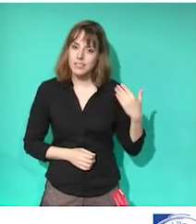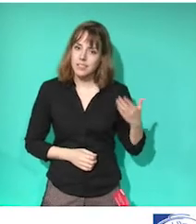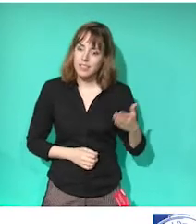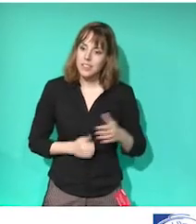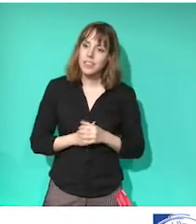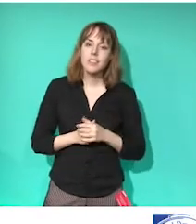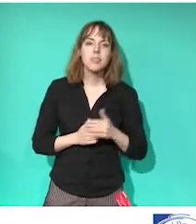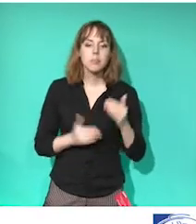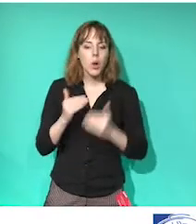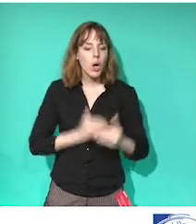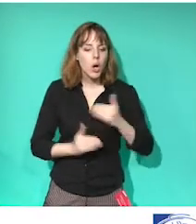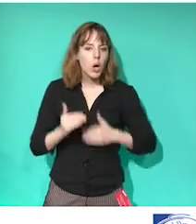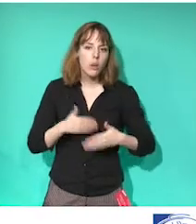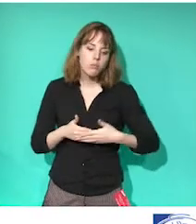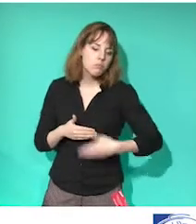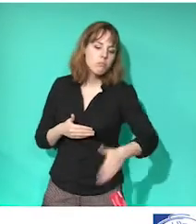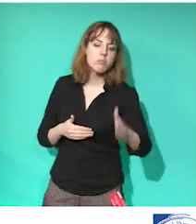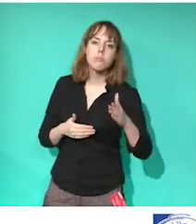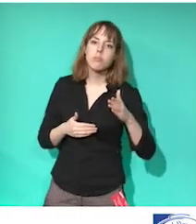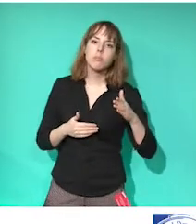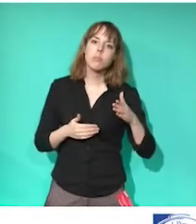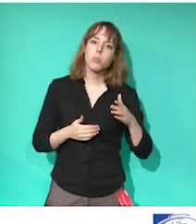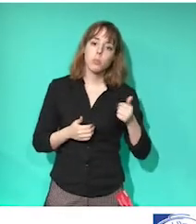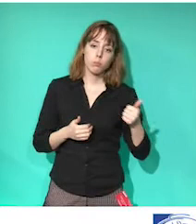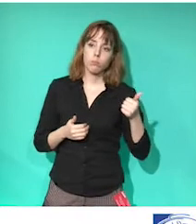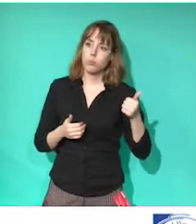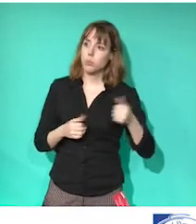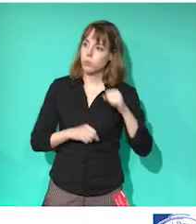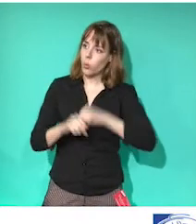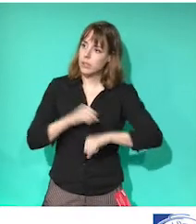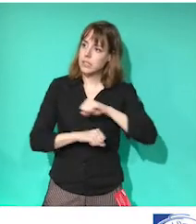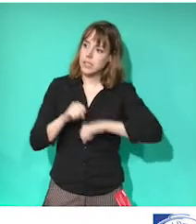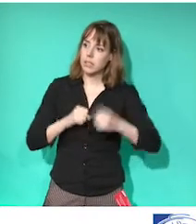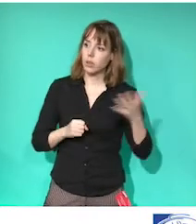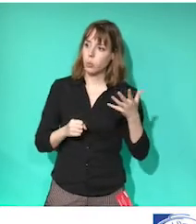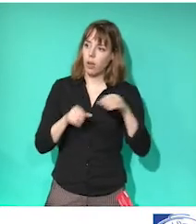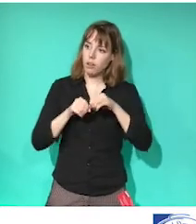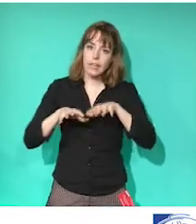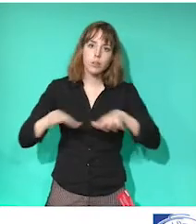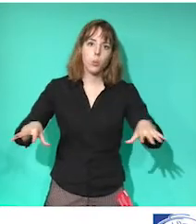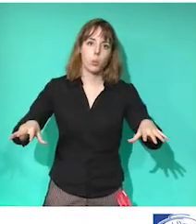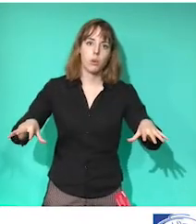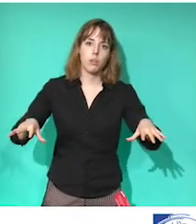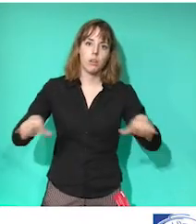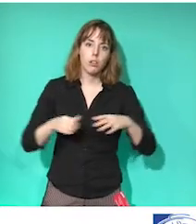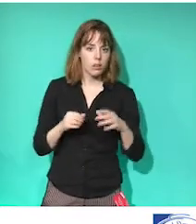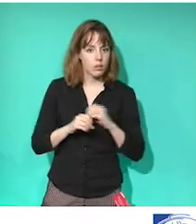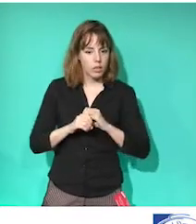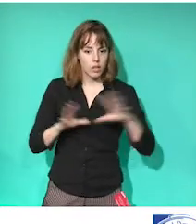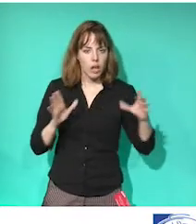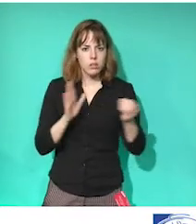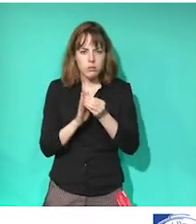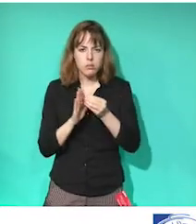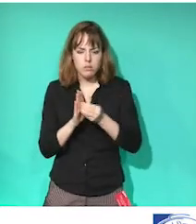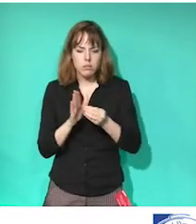après le plan, vous alliez organiser un réseau et formaliser d'un certain point de